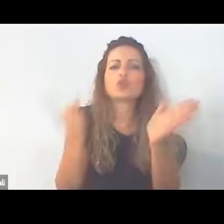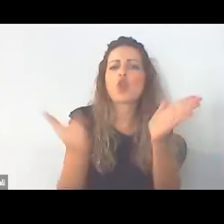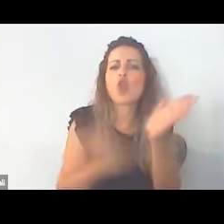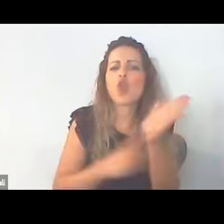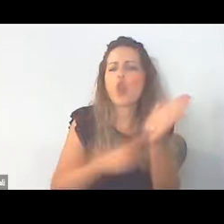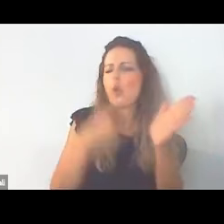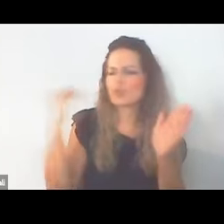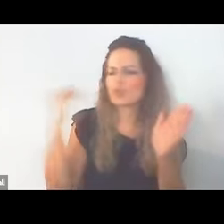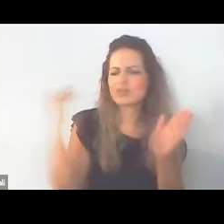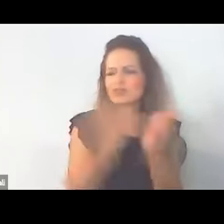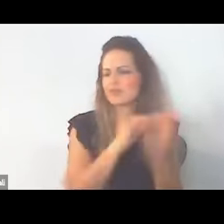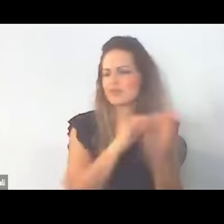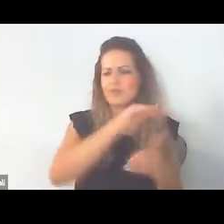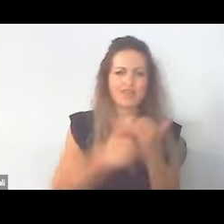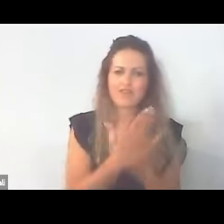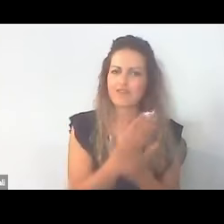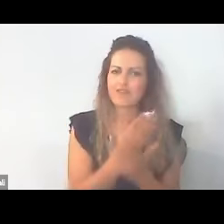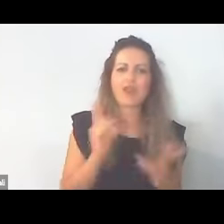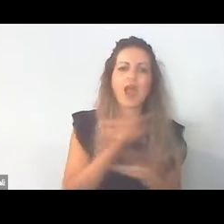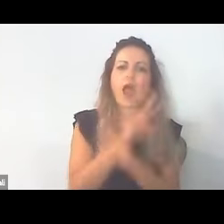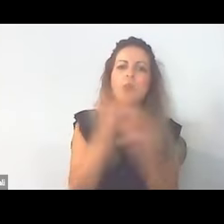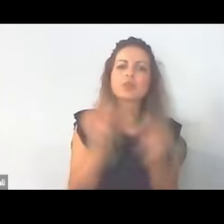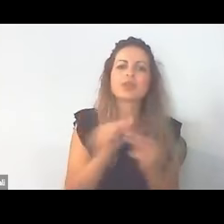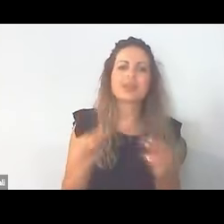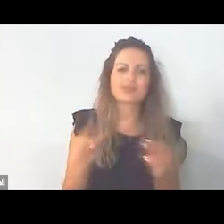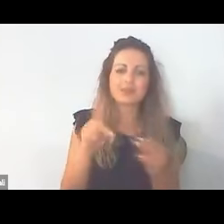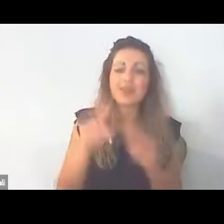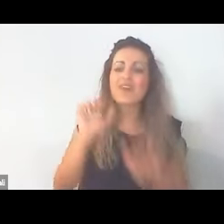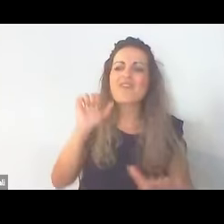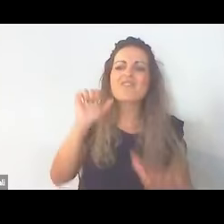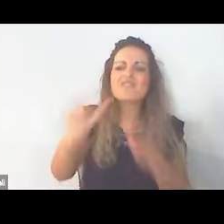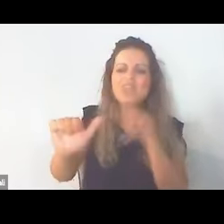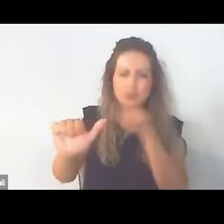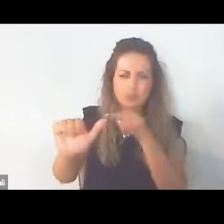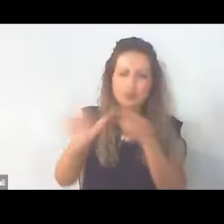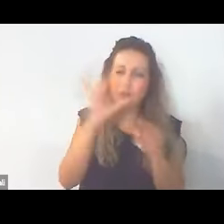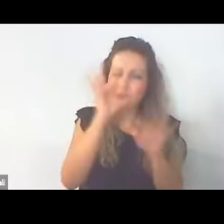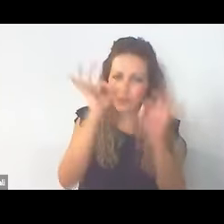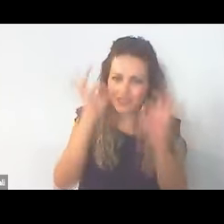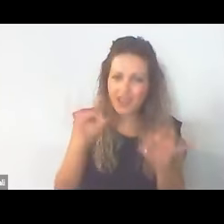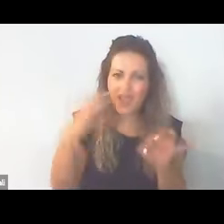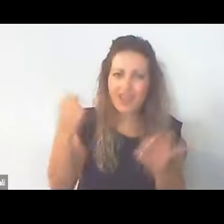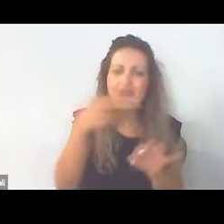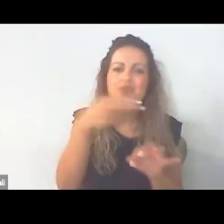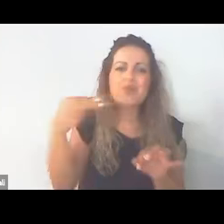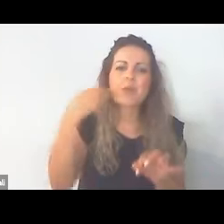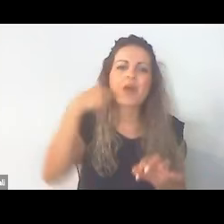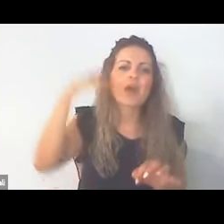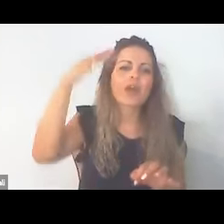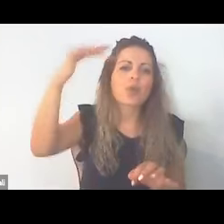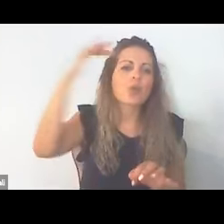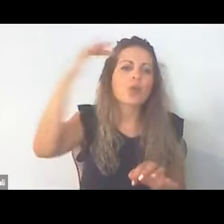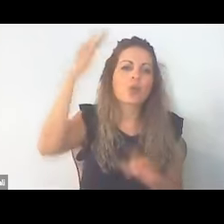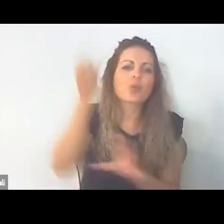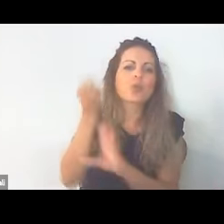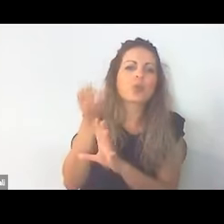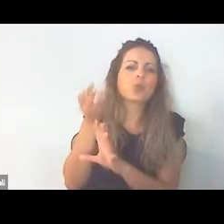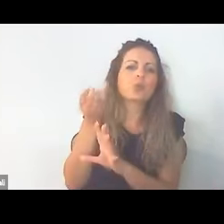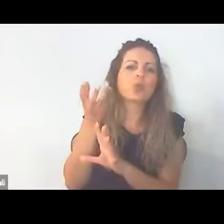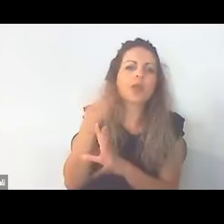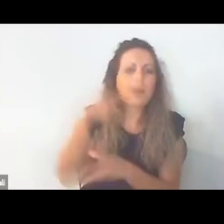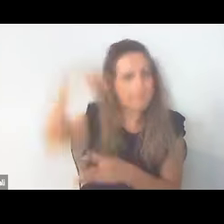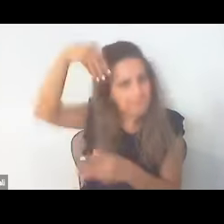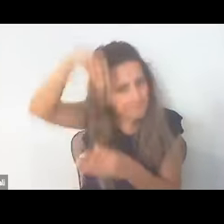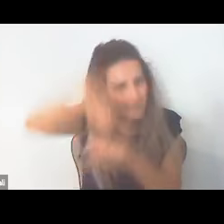στην ίδια την κουλτούρα, ηθικά και πρακτικά, στοιχειοθετείται, παίρνει σάκο και οστά, μέσα στην ίδια την κοινωνία, μέσα στην κουλτούρα